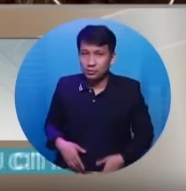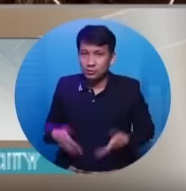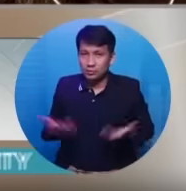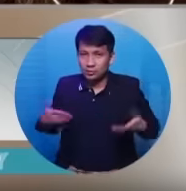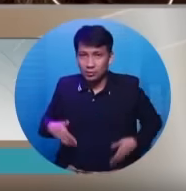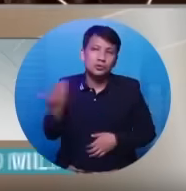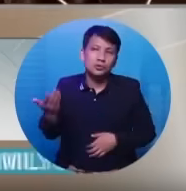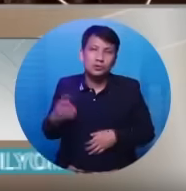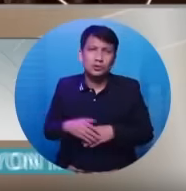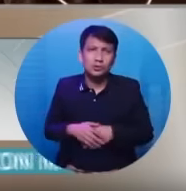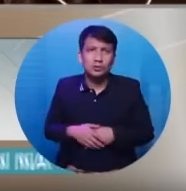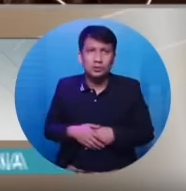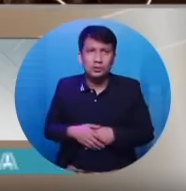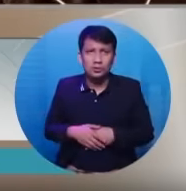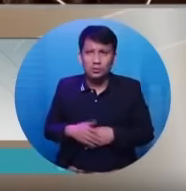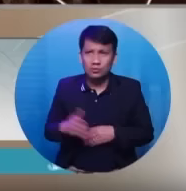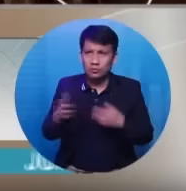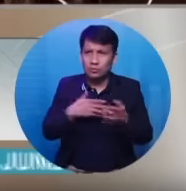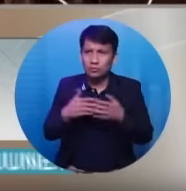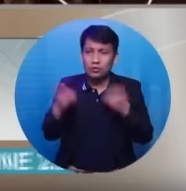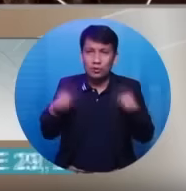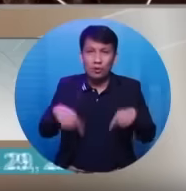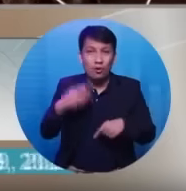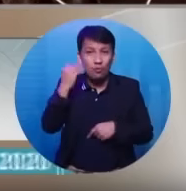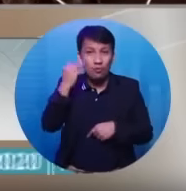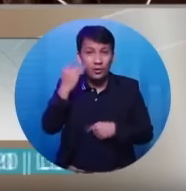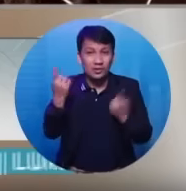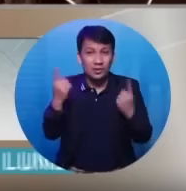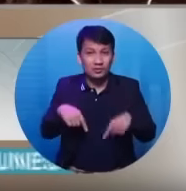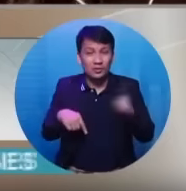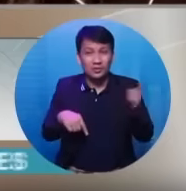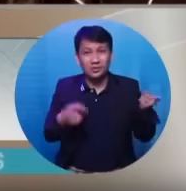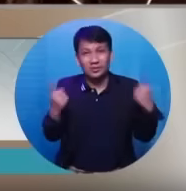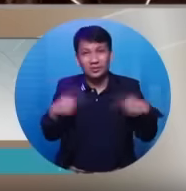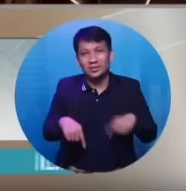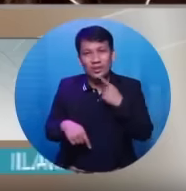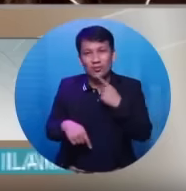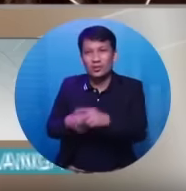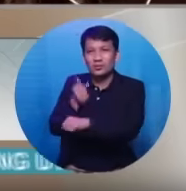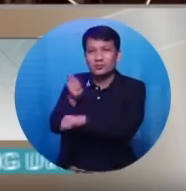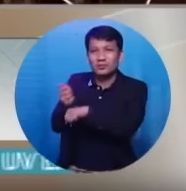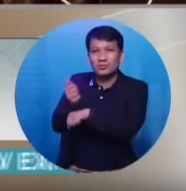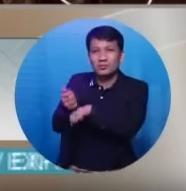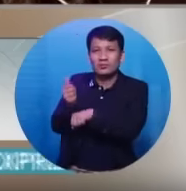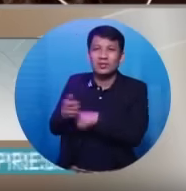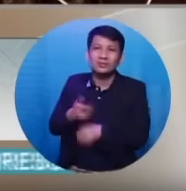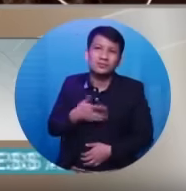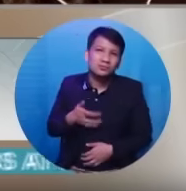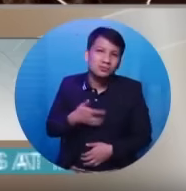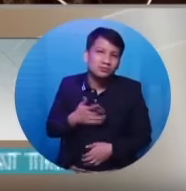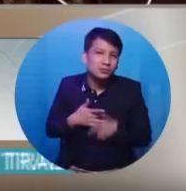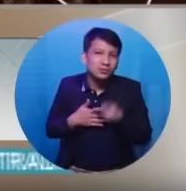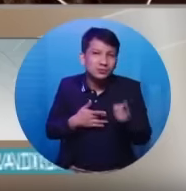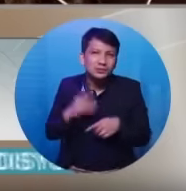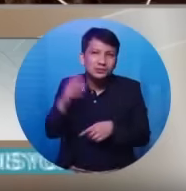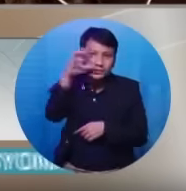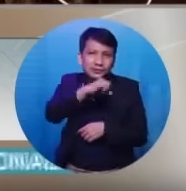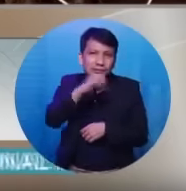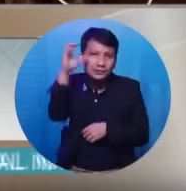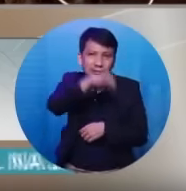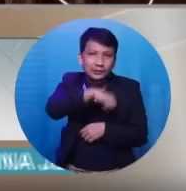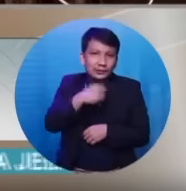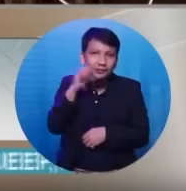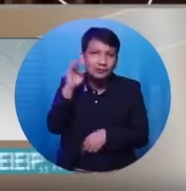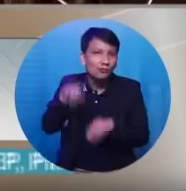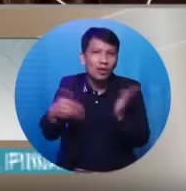kukuha ng baril, sir, di ba? Alam mo, sir, lahat nangyari ito, kasi nga po, kaya po ay namimintang base lamang sa kutob. Ikaw mismo nagsabi, di ba, hindi man lahat ng kutob